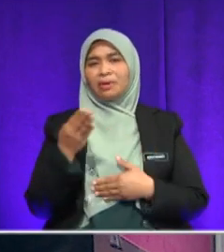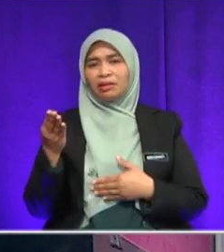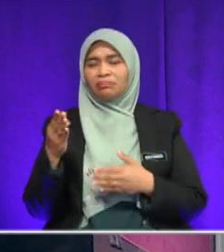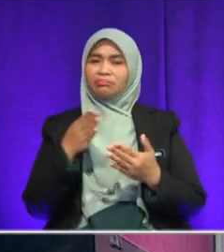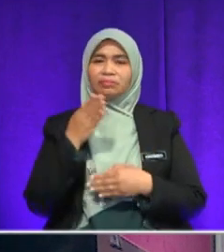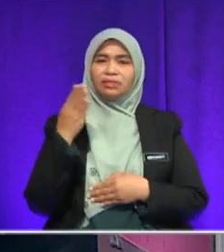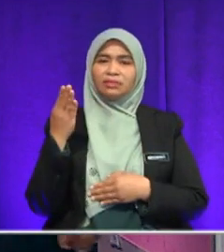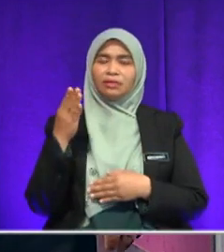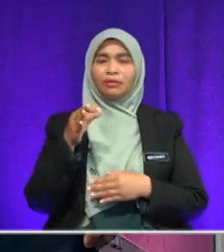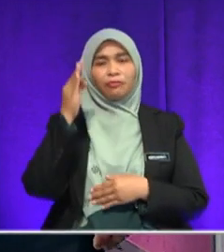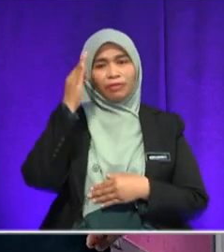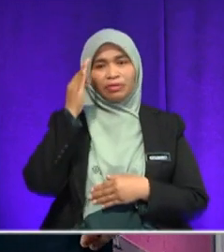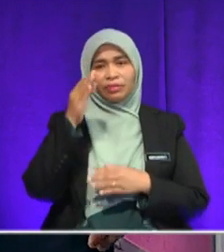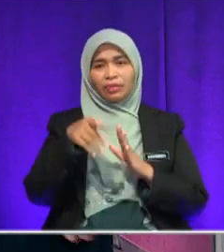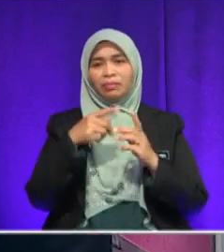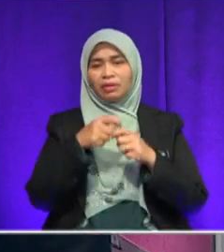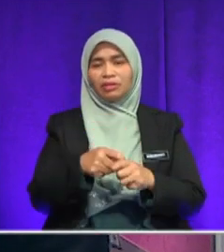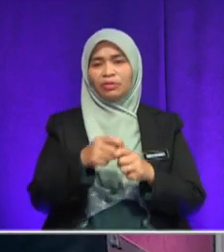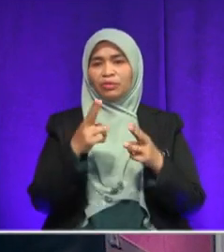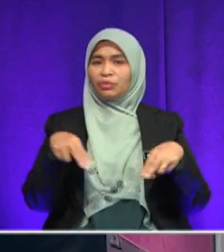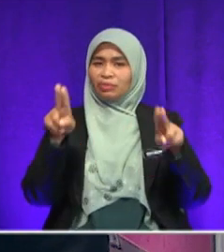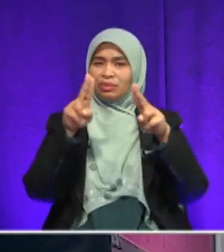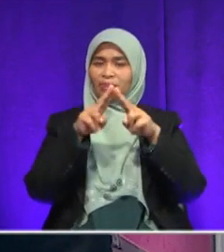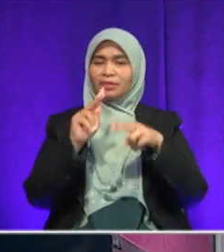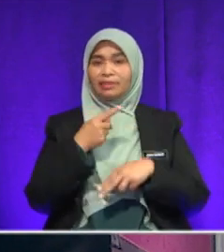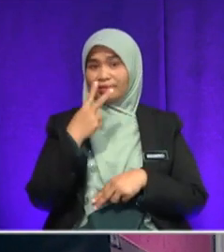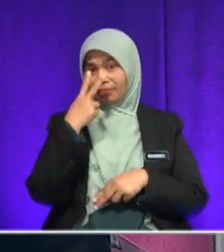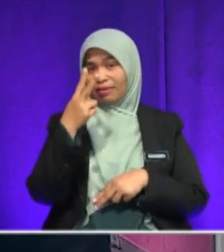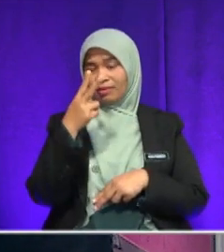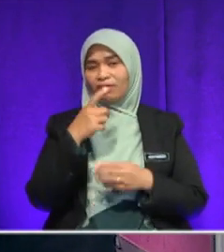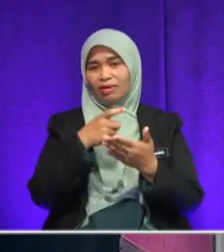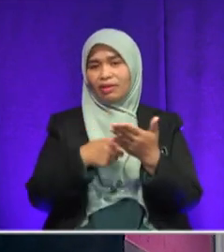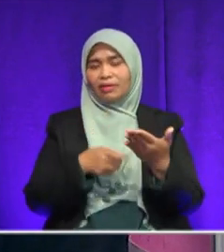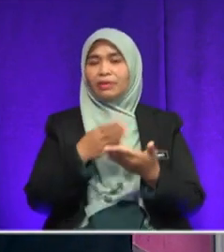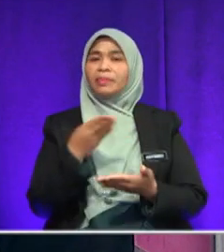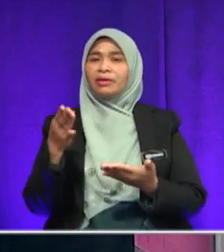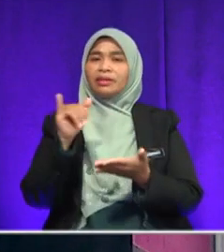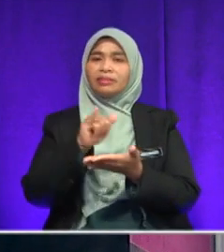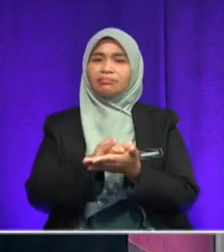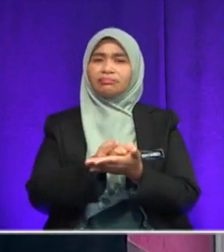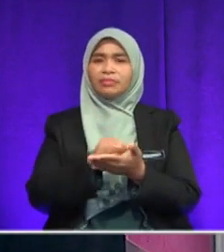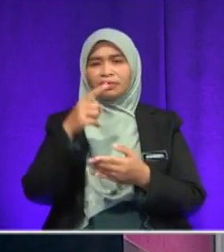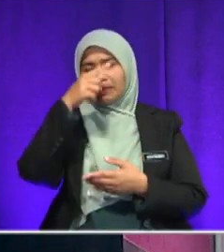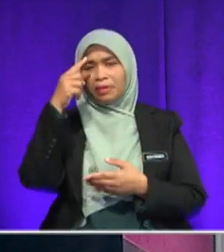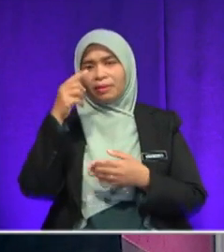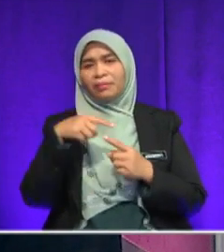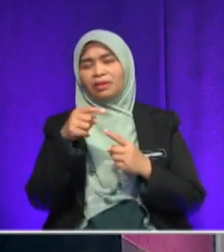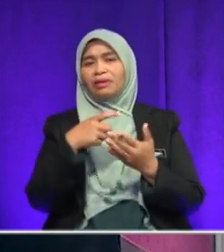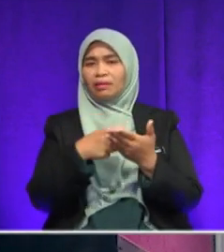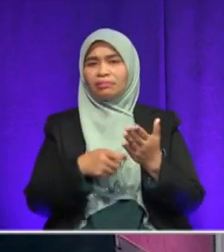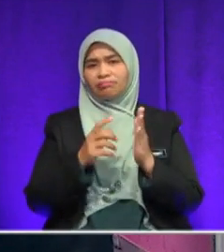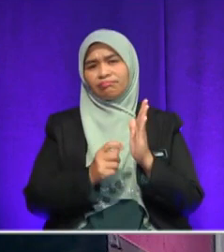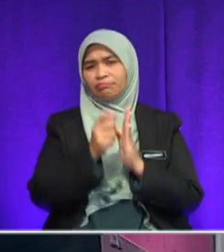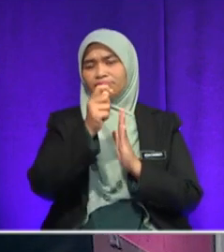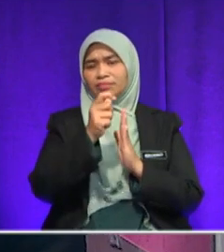biasanya faktor penentu utama adalah kita lihat dahulu harga barang itu. Sebab apabila harga barang meningkat, kuantiti